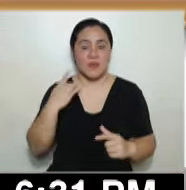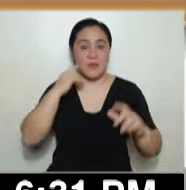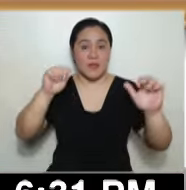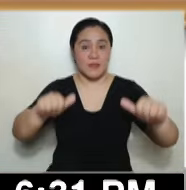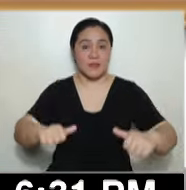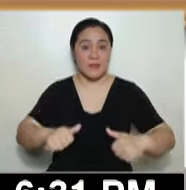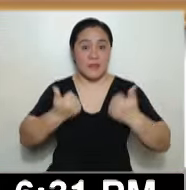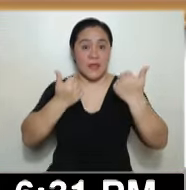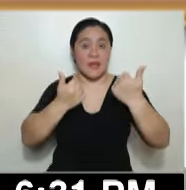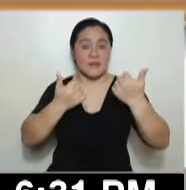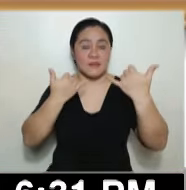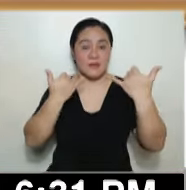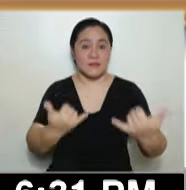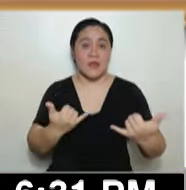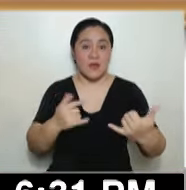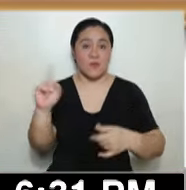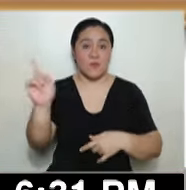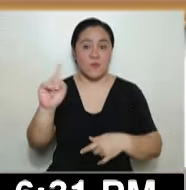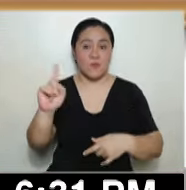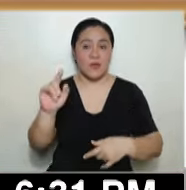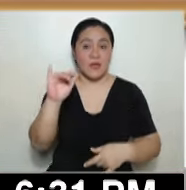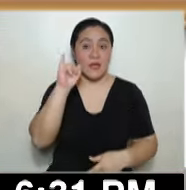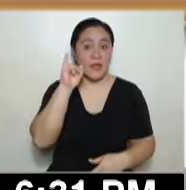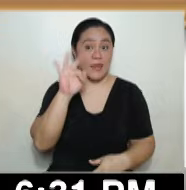ay kung kaninong